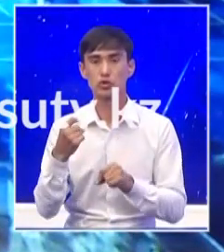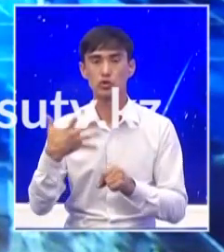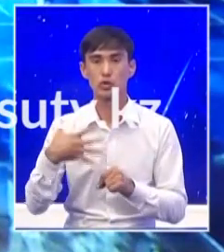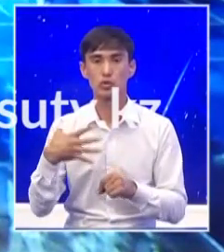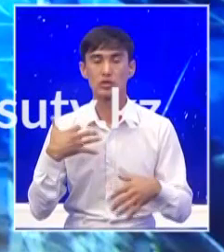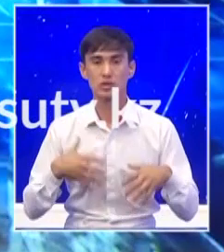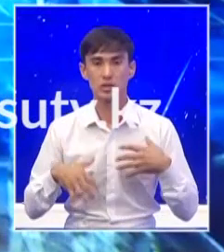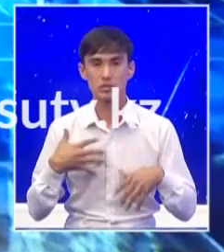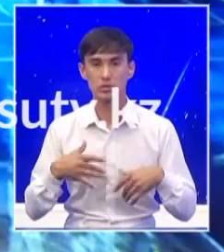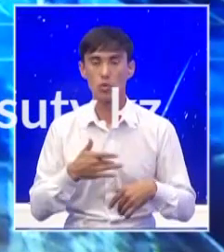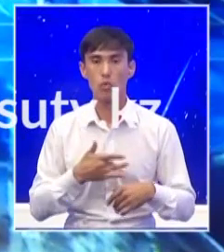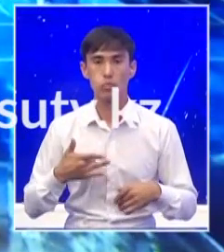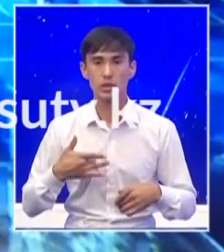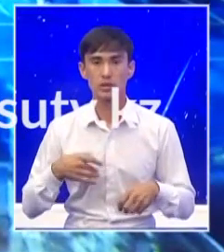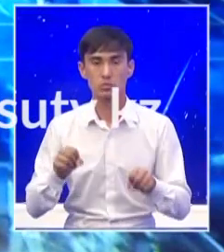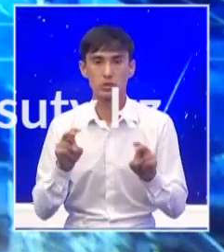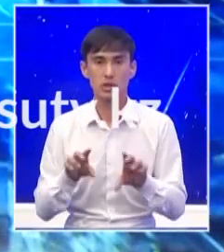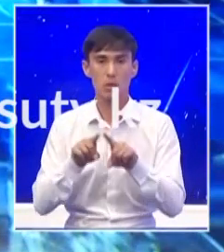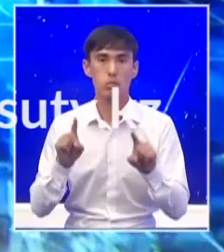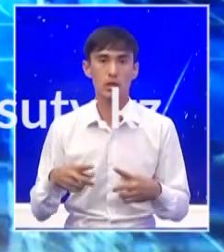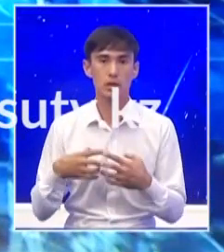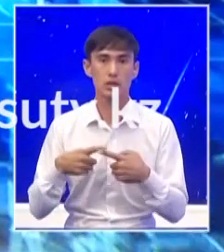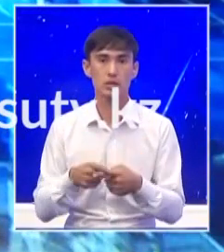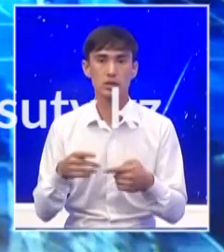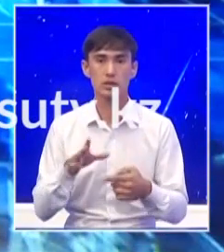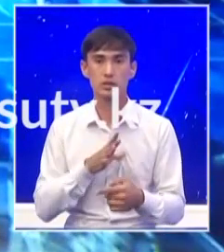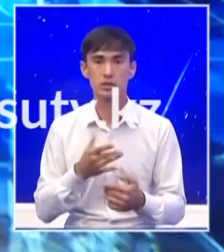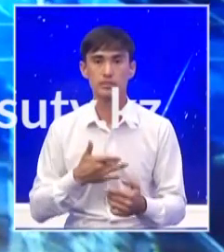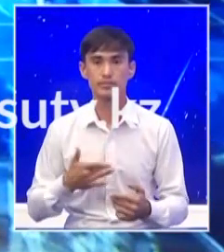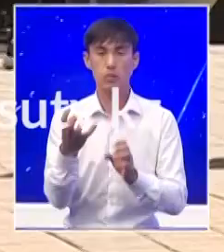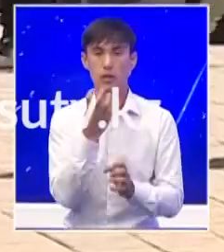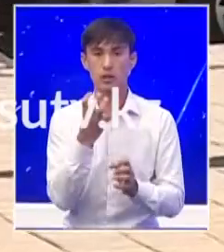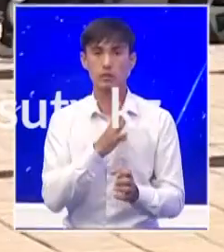халі нашарлап, өкпені жасанды желдету құрылғысы арқылы тыныс алып жатыр екен.